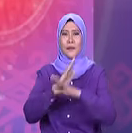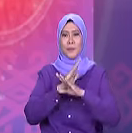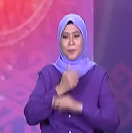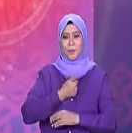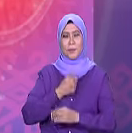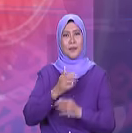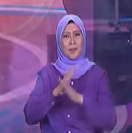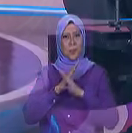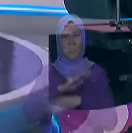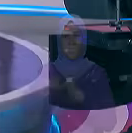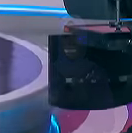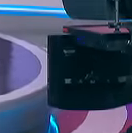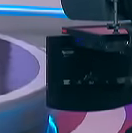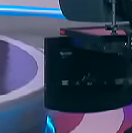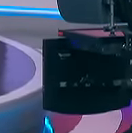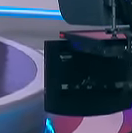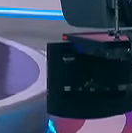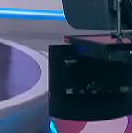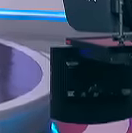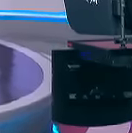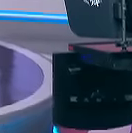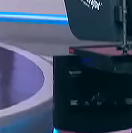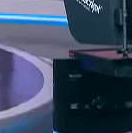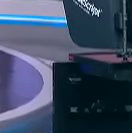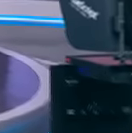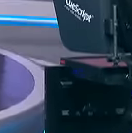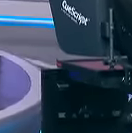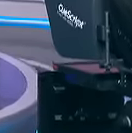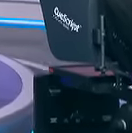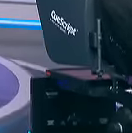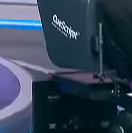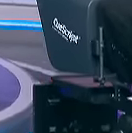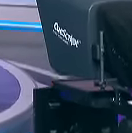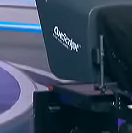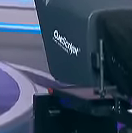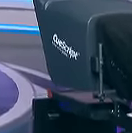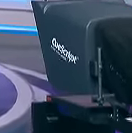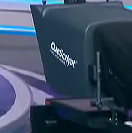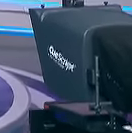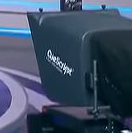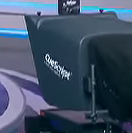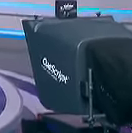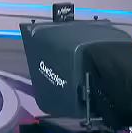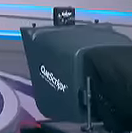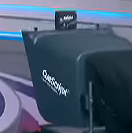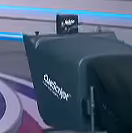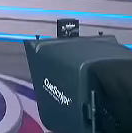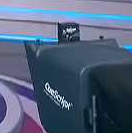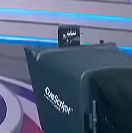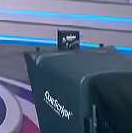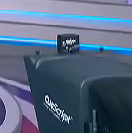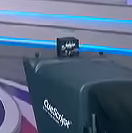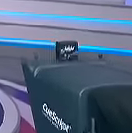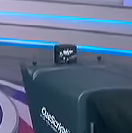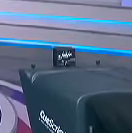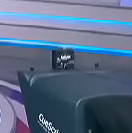diri, lindung semua. Berita seterusnya kita kembali ke Angkasa Puri bersama Farhana Bila. Silakan. Baik, terima kasih